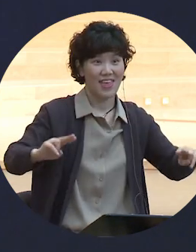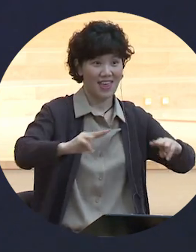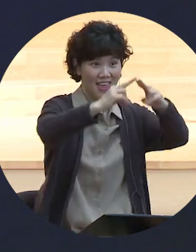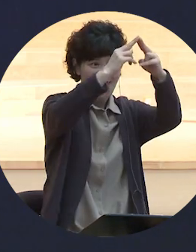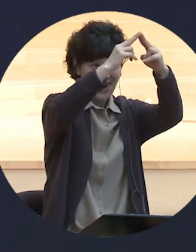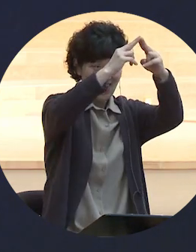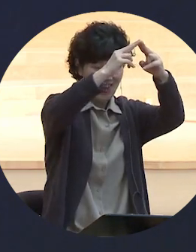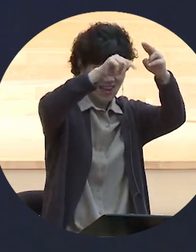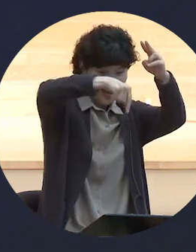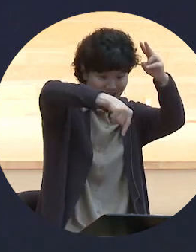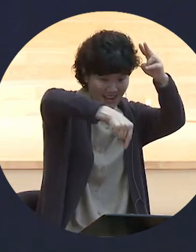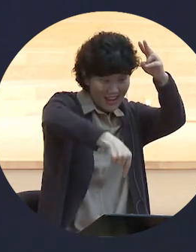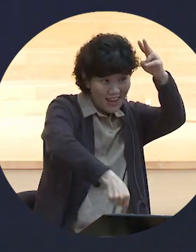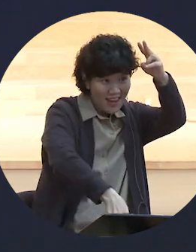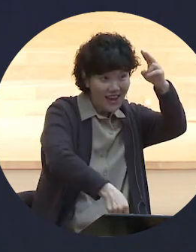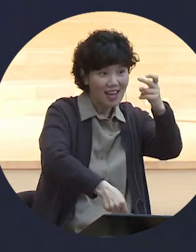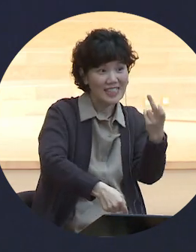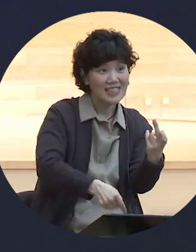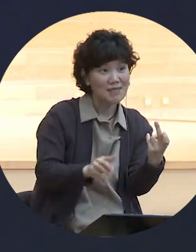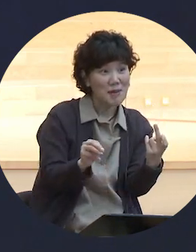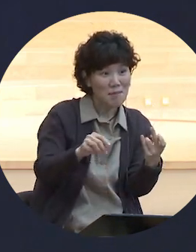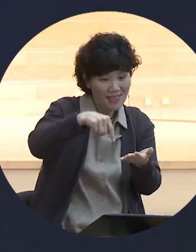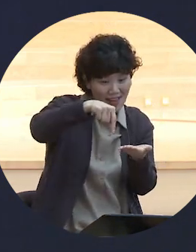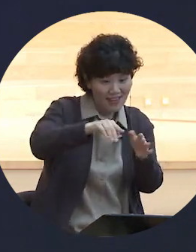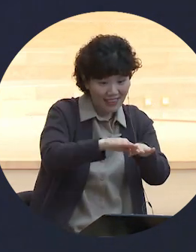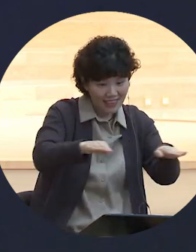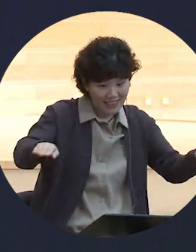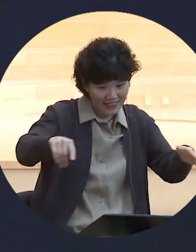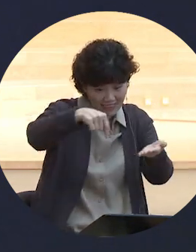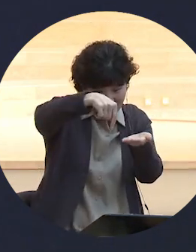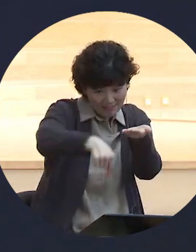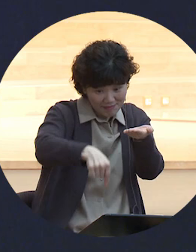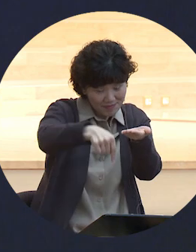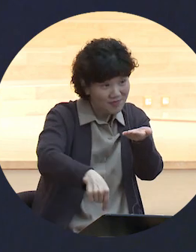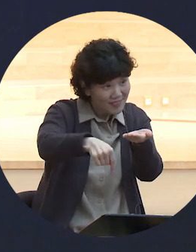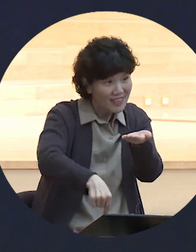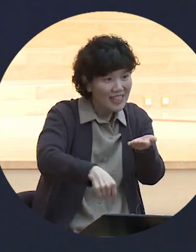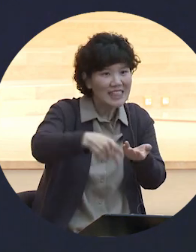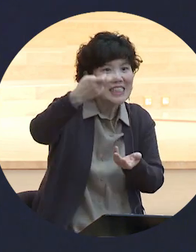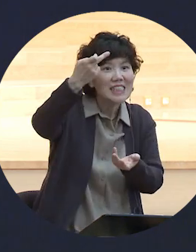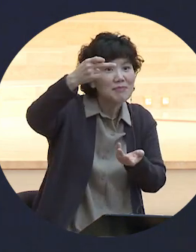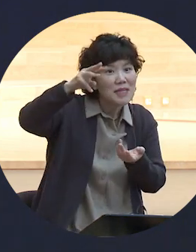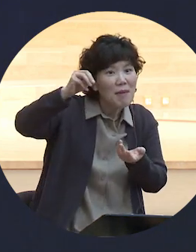지하에 12m 아래에 반석 위에 세운